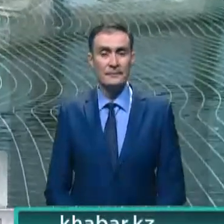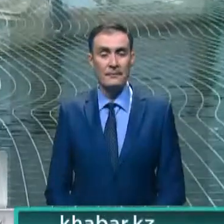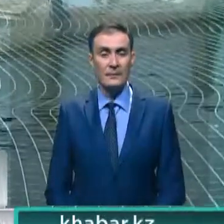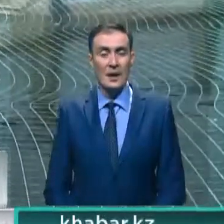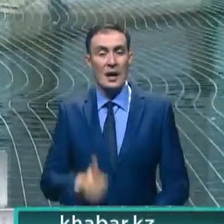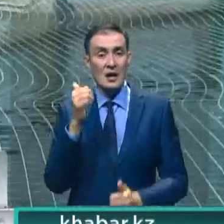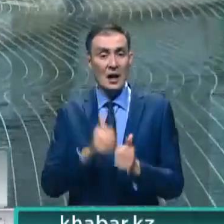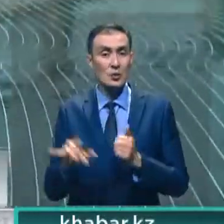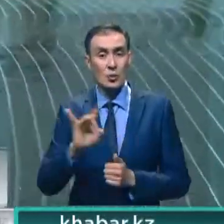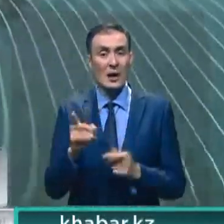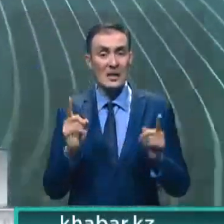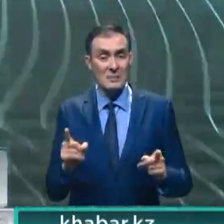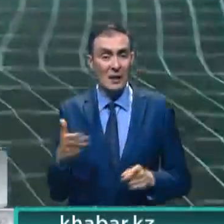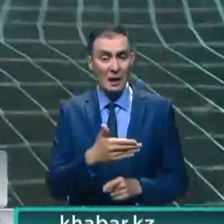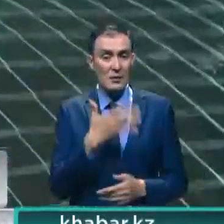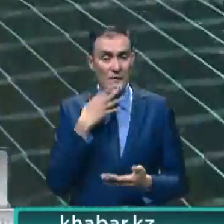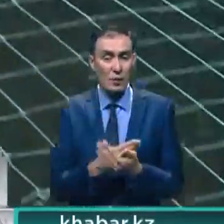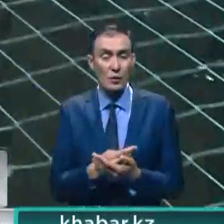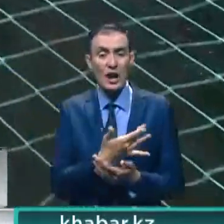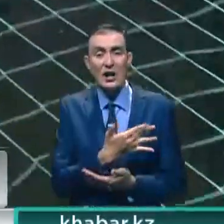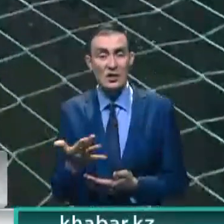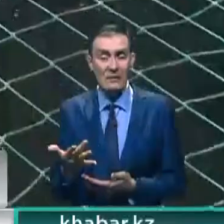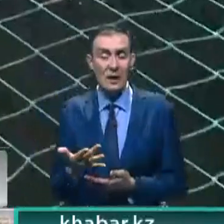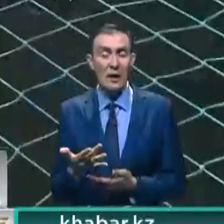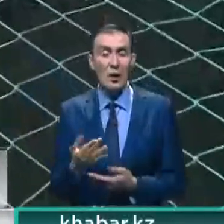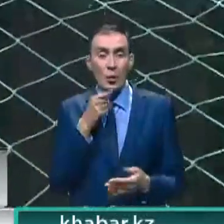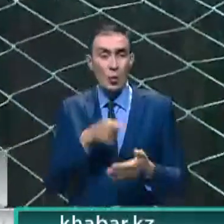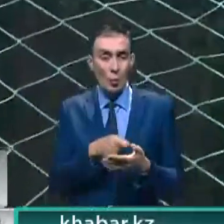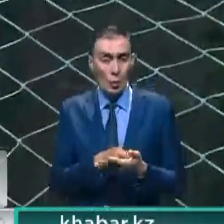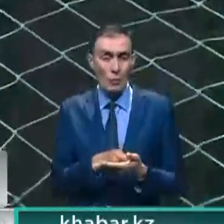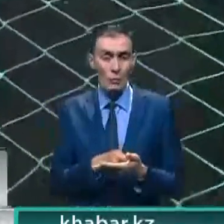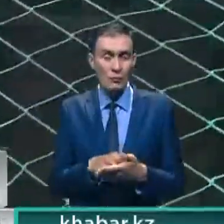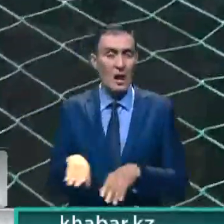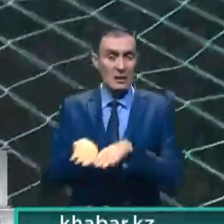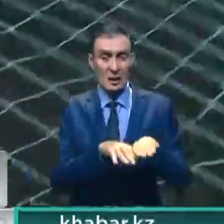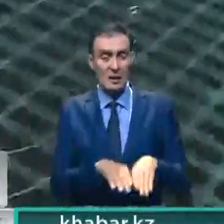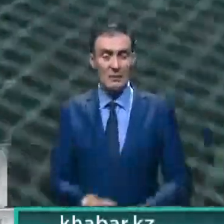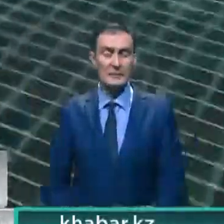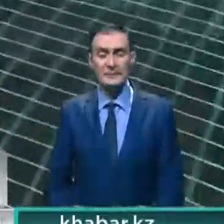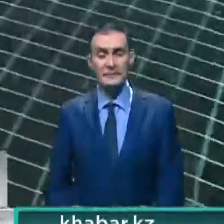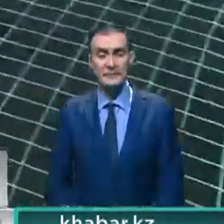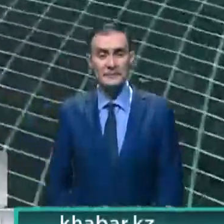Каждому размеру рыбы свой размер гранулы. Состав корма, в принципе, у всех одинаковый.